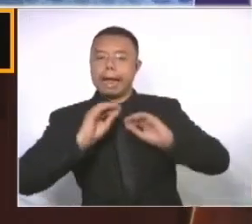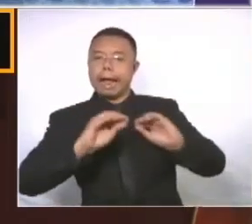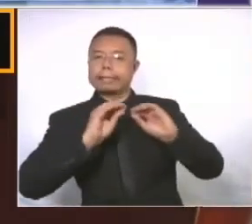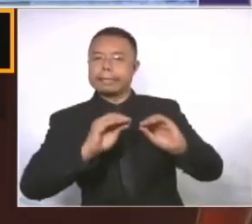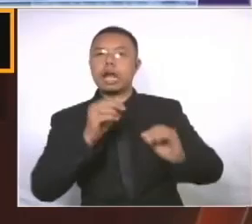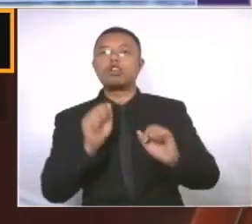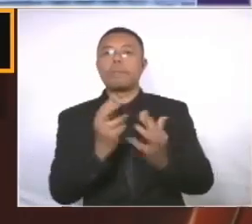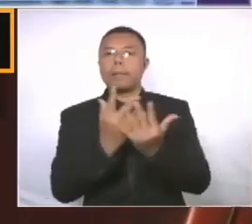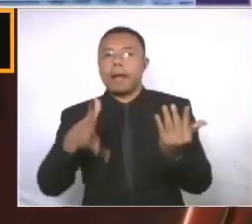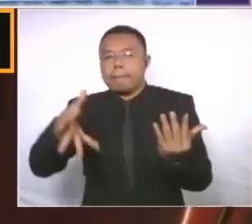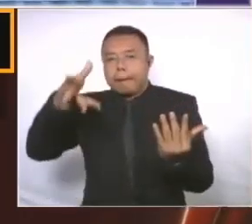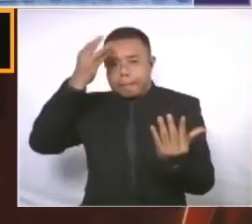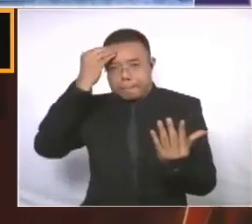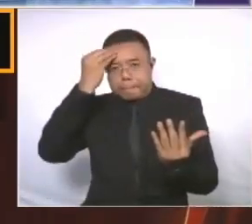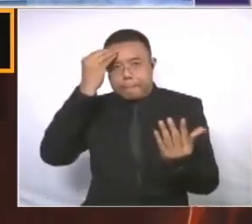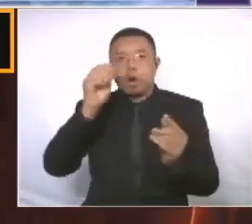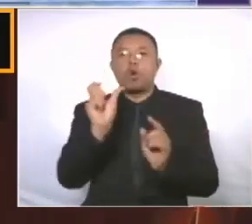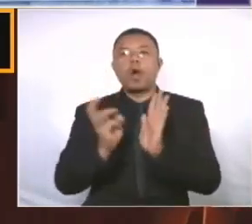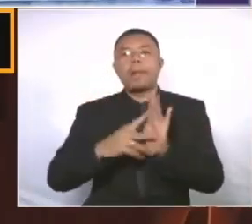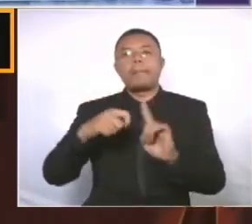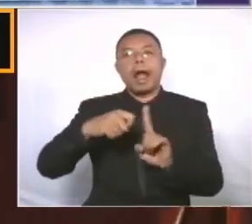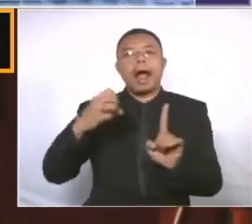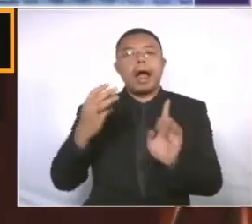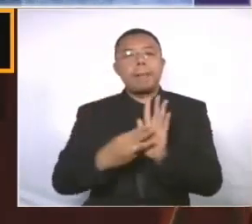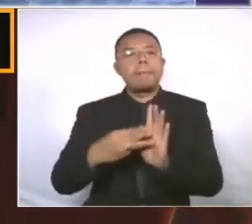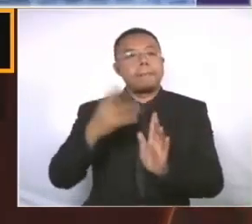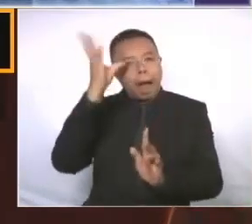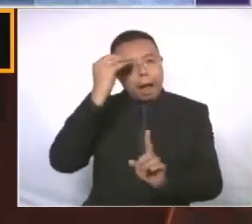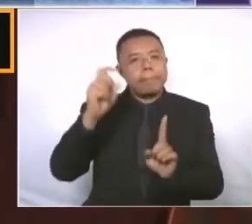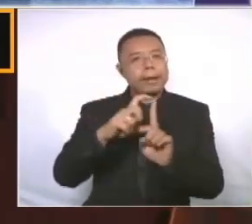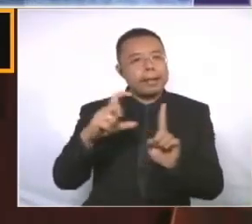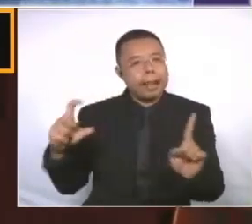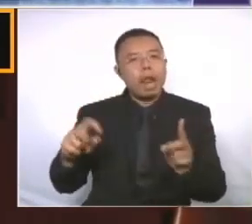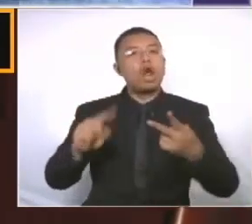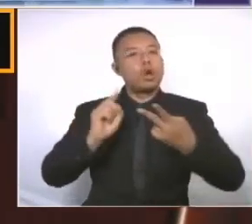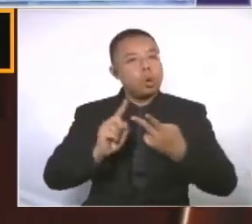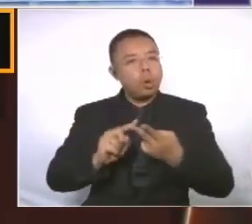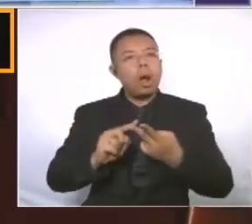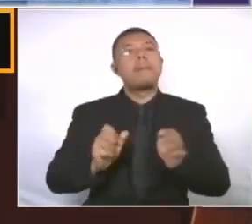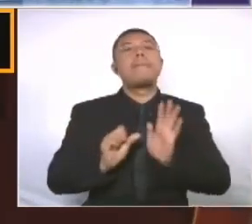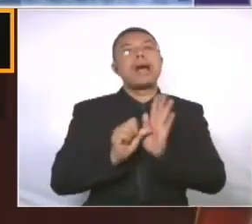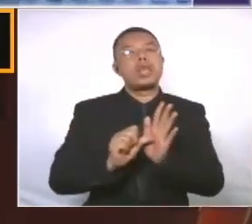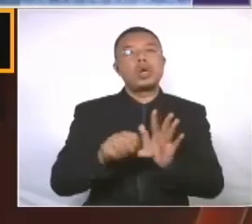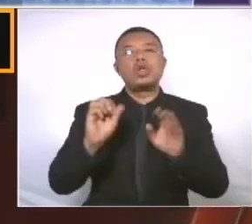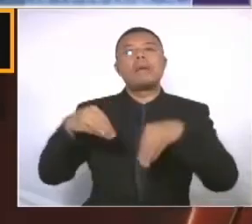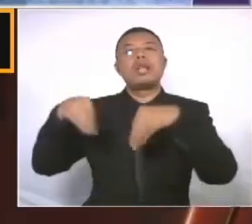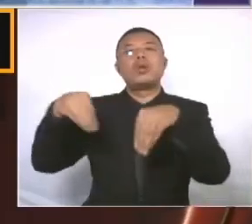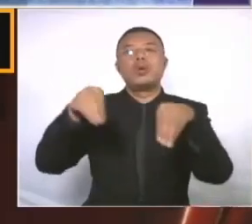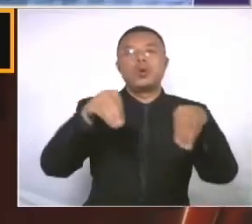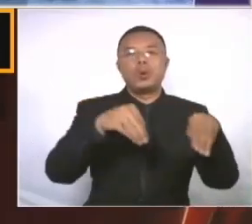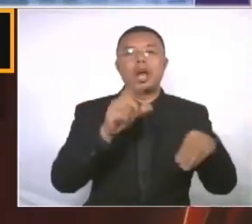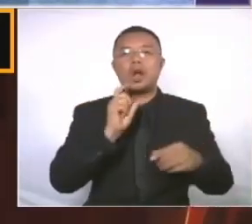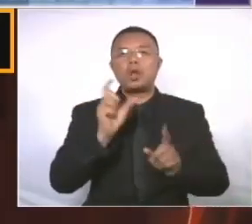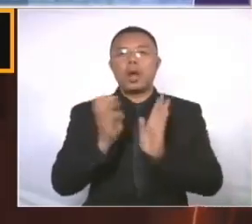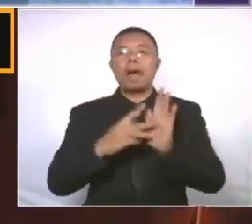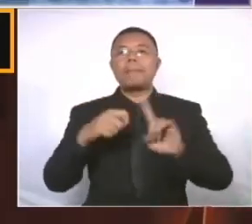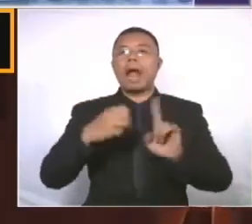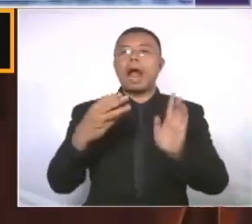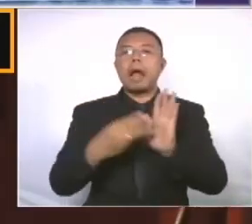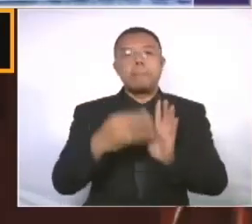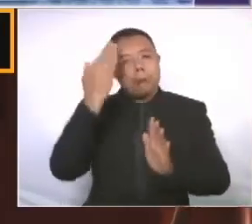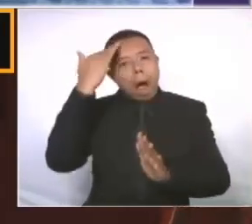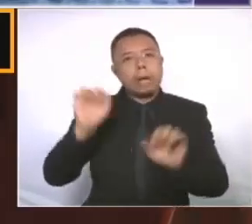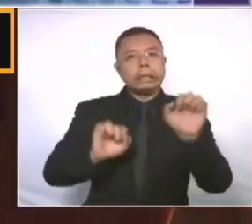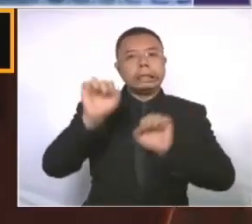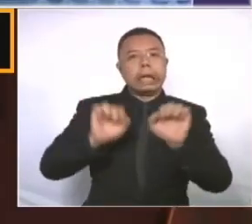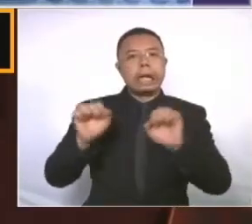digital untuk UMKM yang kedua membantu push pemasaran bagi keberlangsungan UMKM menghadapi persaingan